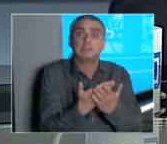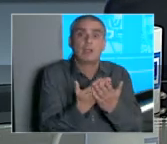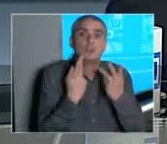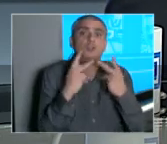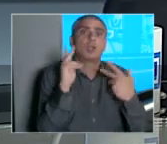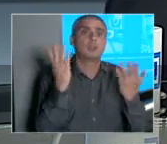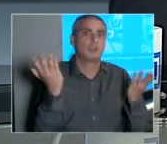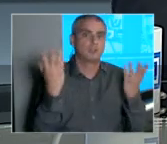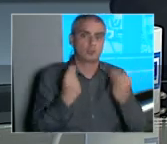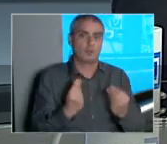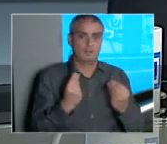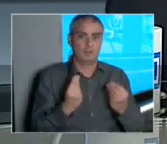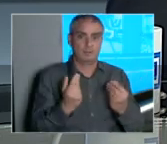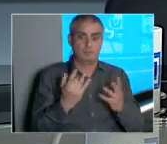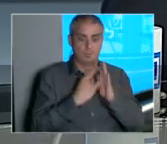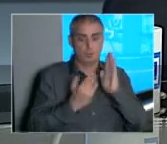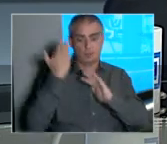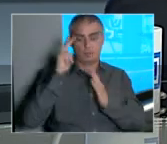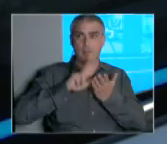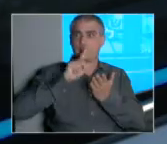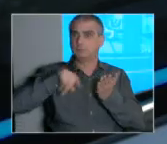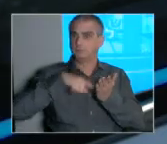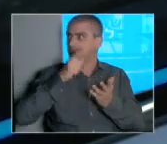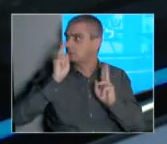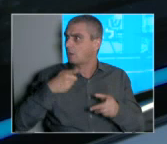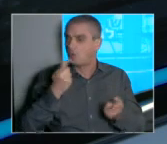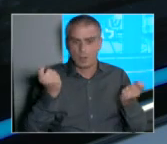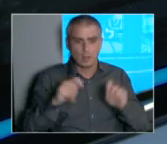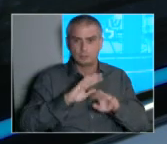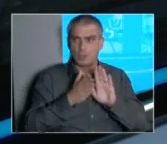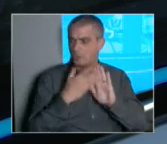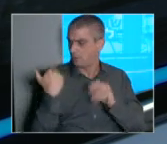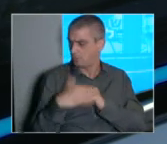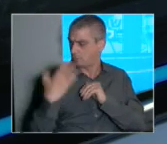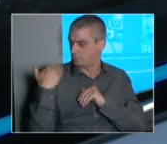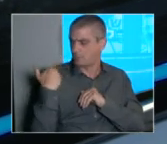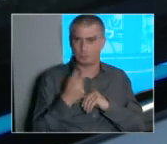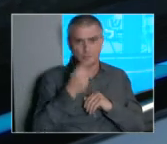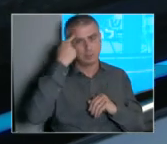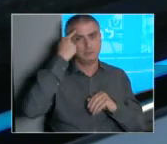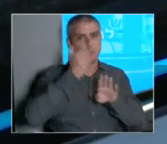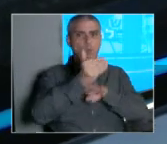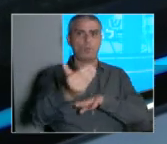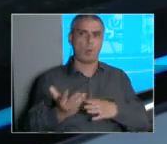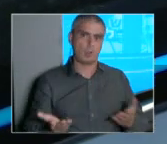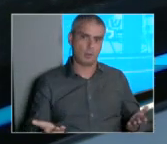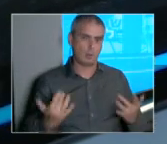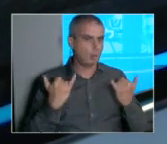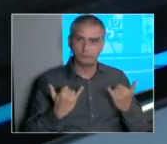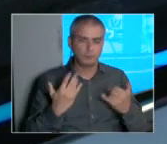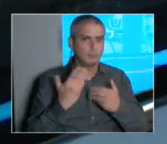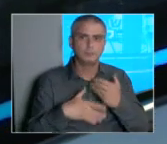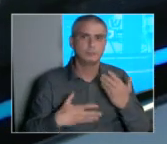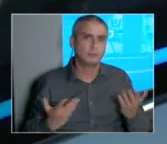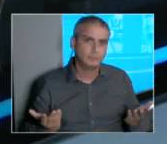הרבה יותר טובה מהחוקים הקודמים שבגץ פסל. הם הרי יכלו לסגור את הכל בסוף הקדנציה הקודמת. הם נזכרו מאוחר מדי. עכשיו, ובסופו